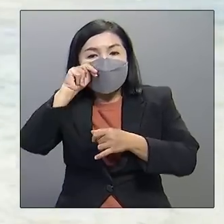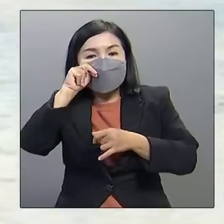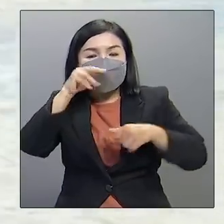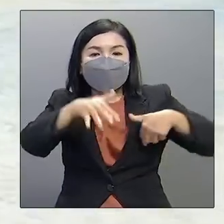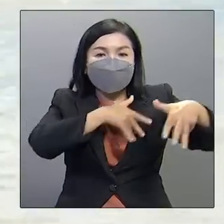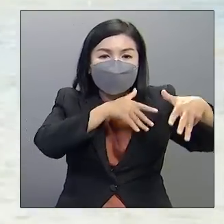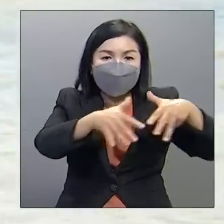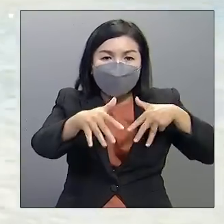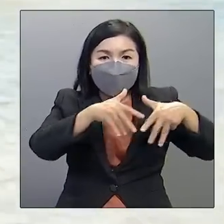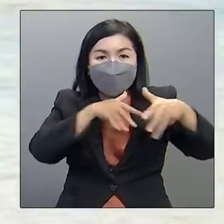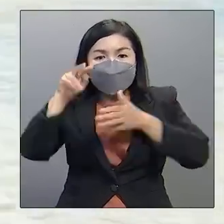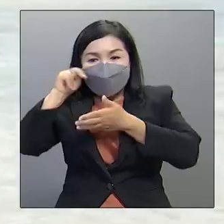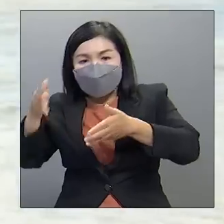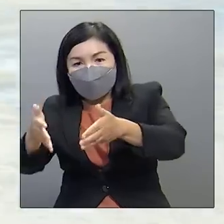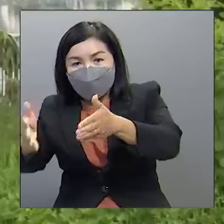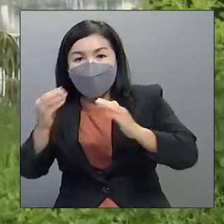ๆระบายลงคลองได้ช้าค่ะ